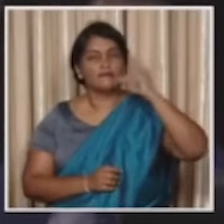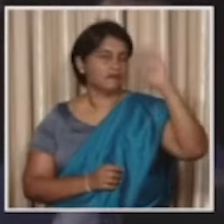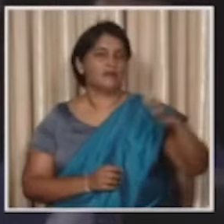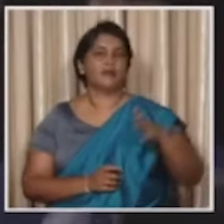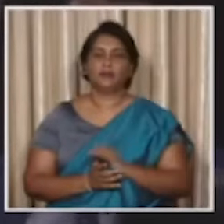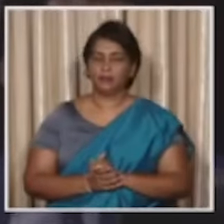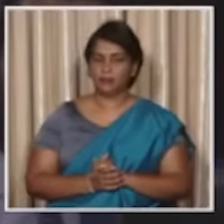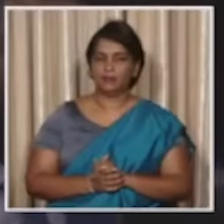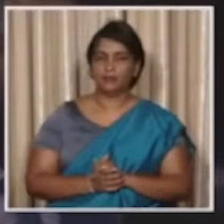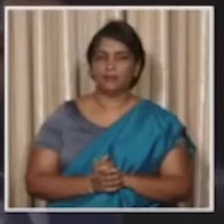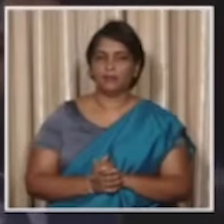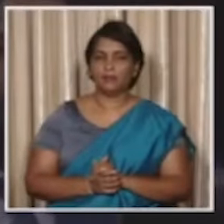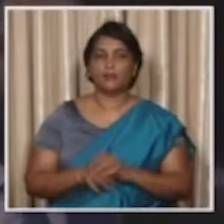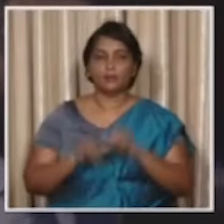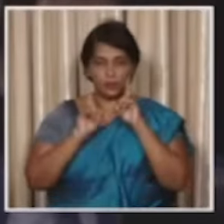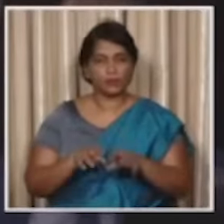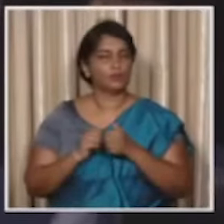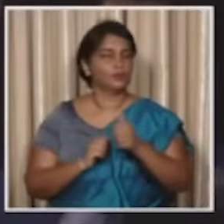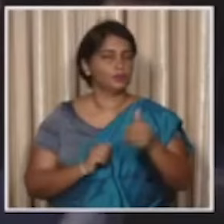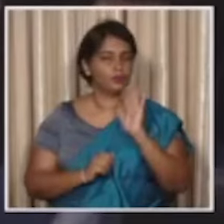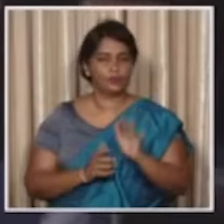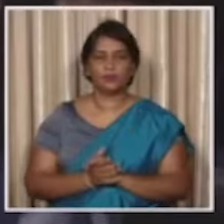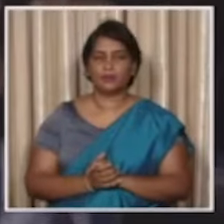දෙමව්පියන්ට. එමයි හැසිරුණේ.